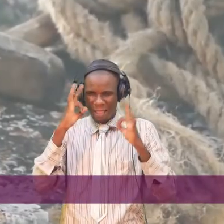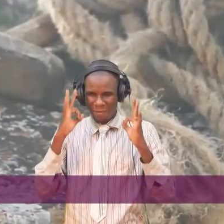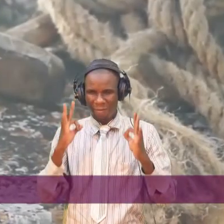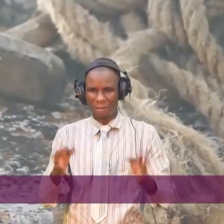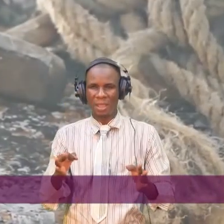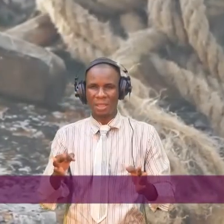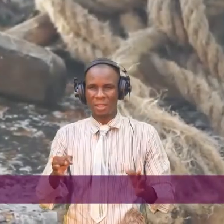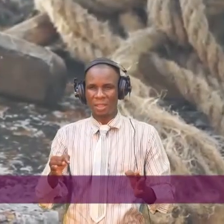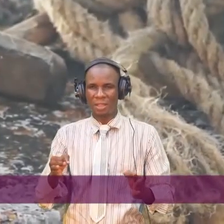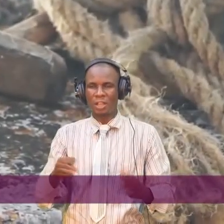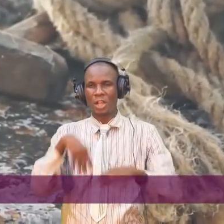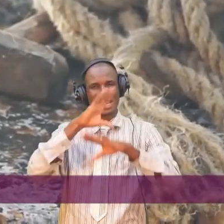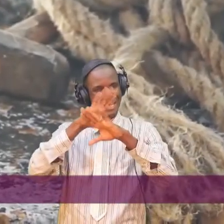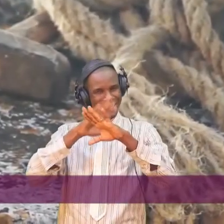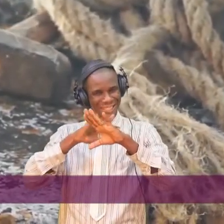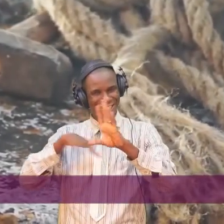Kwa damu ya Yesu Kristo